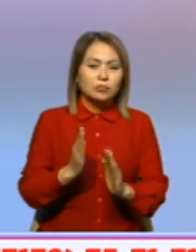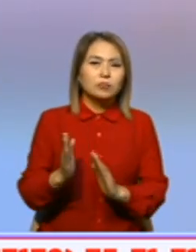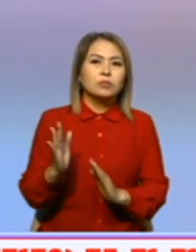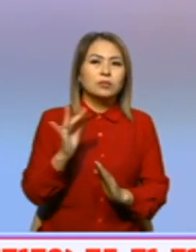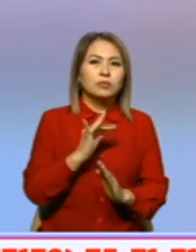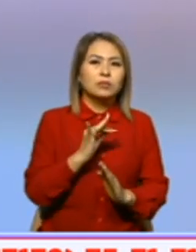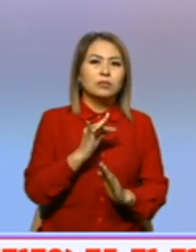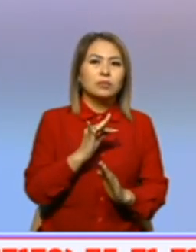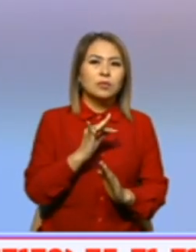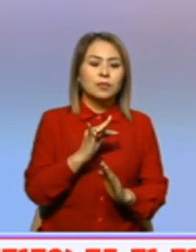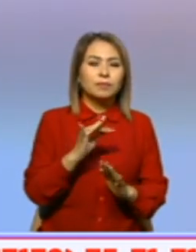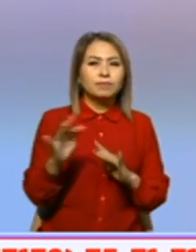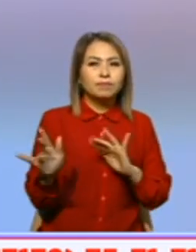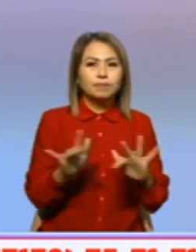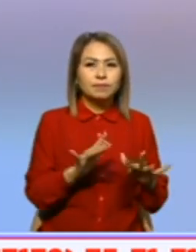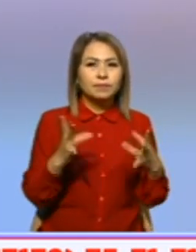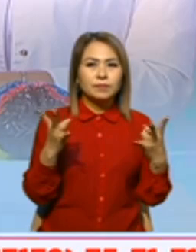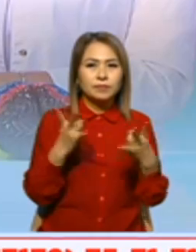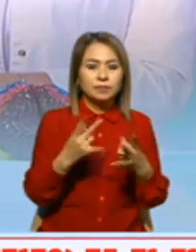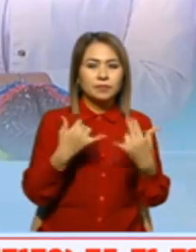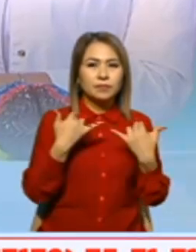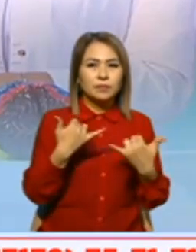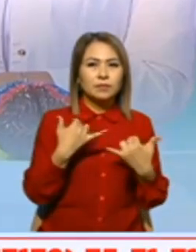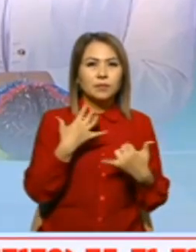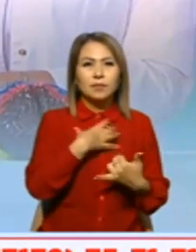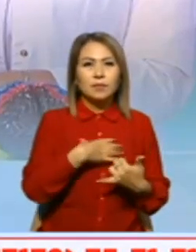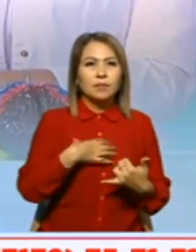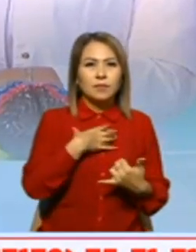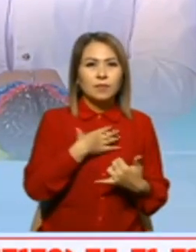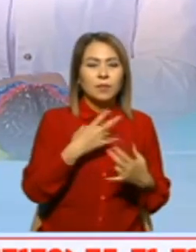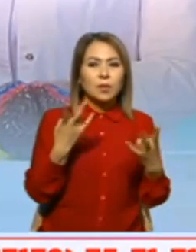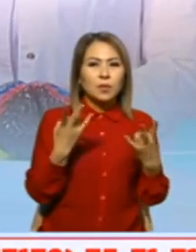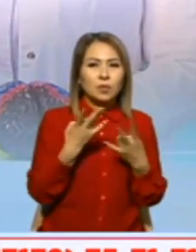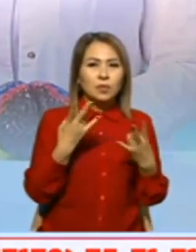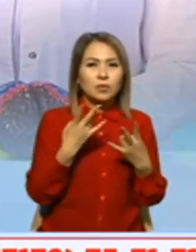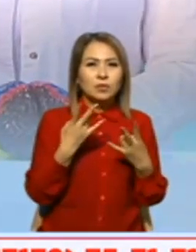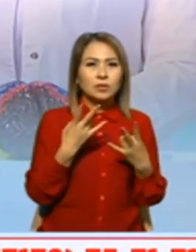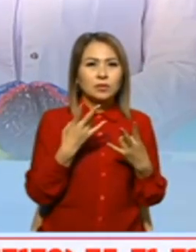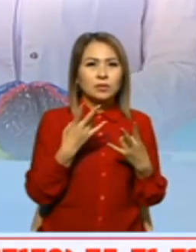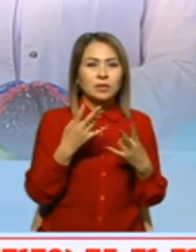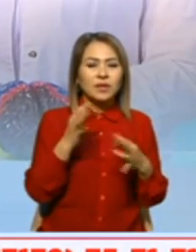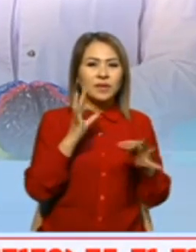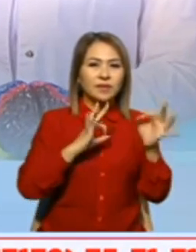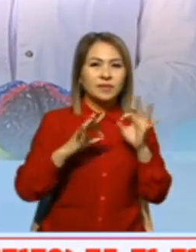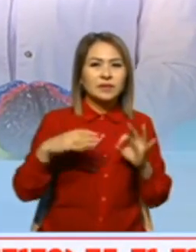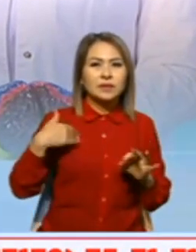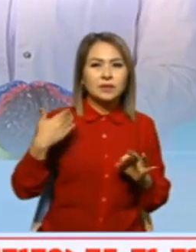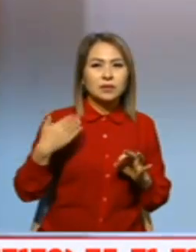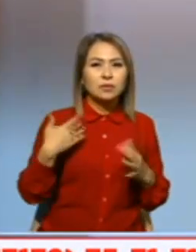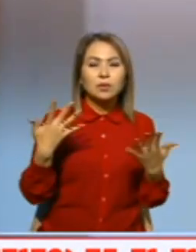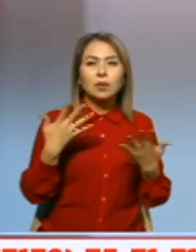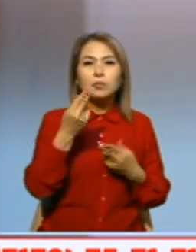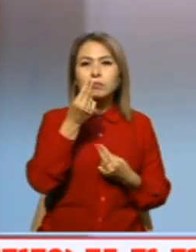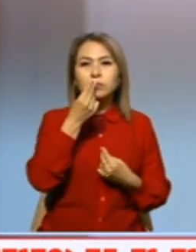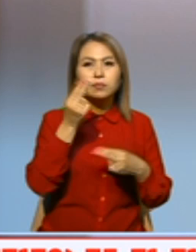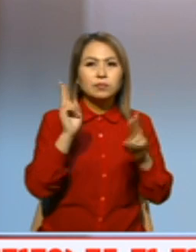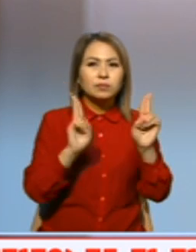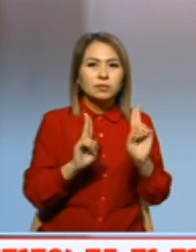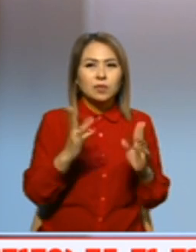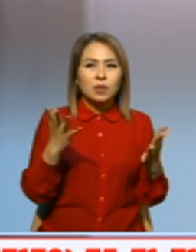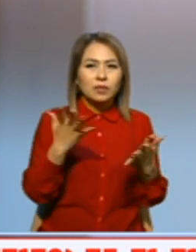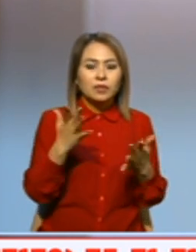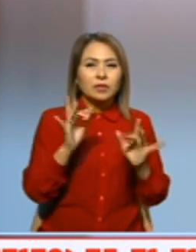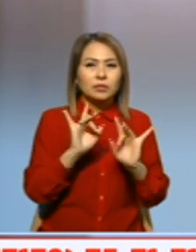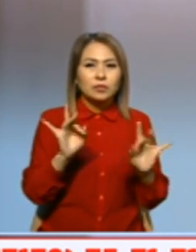және көбірек қимылдау керек. Қазір балаларға ең қажетті минералдар мен дәрумендері көп, қандай тағам түрлері бар, педиатр